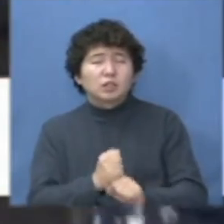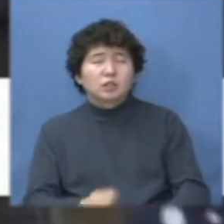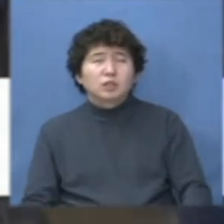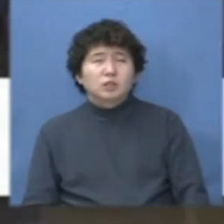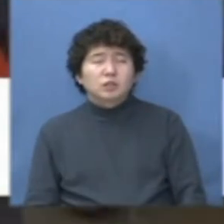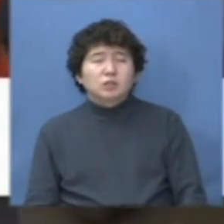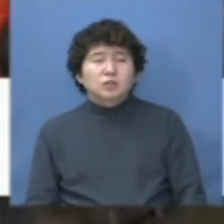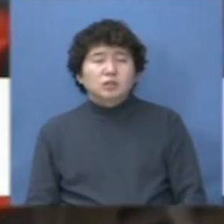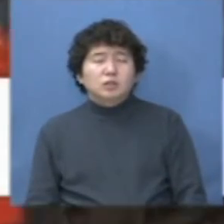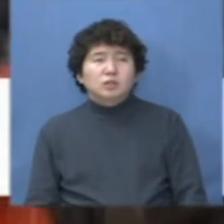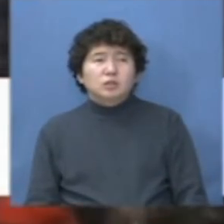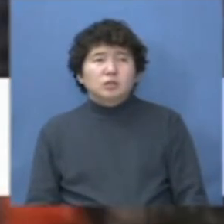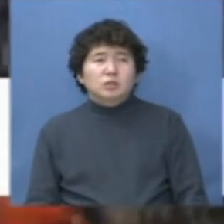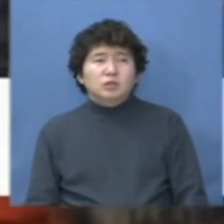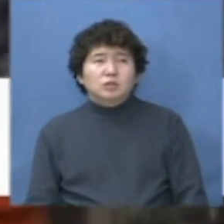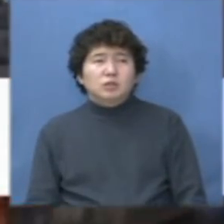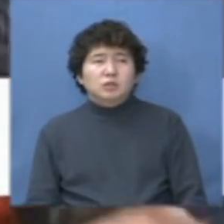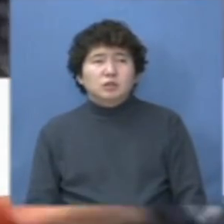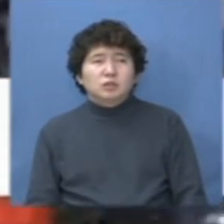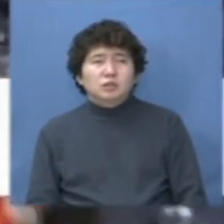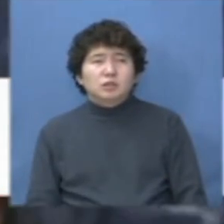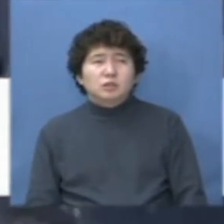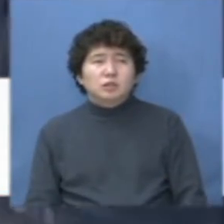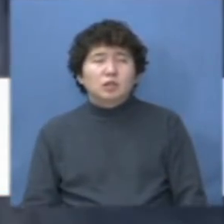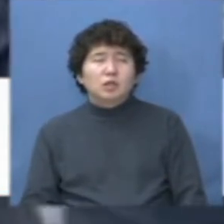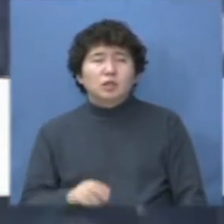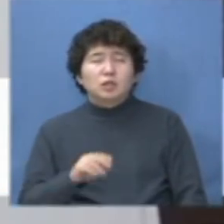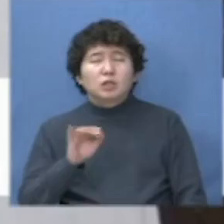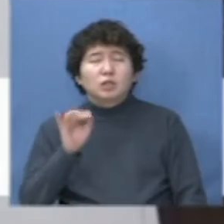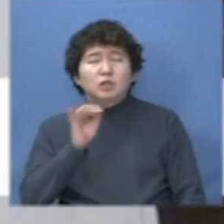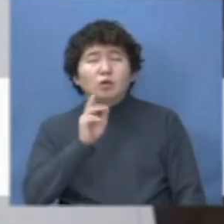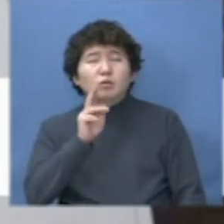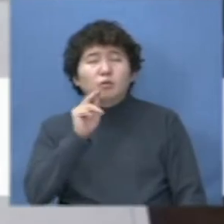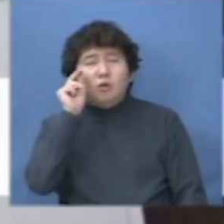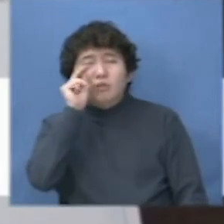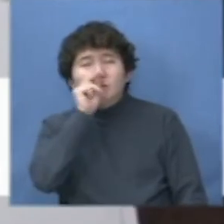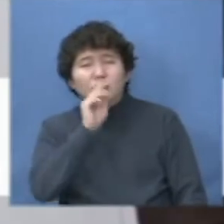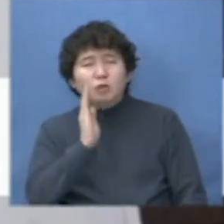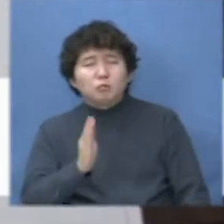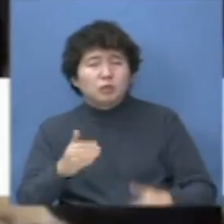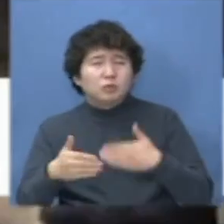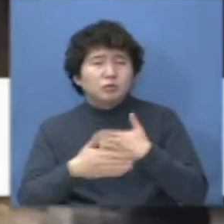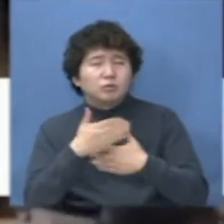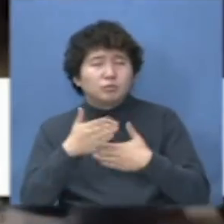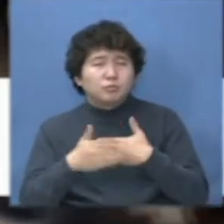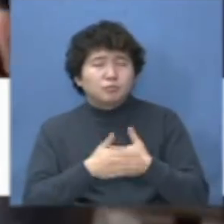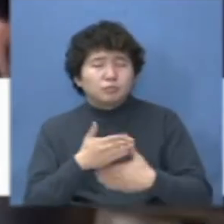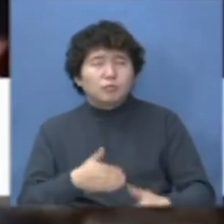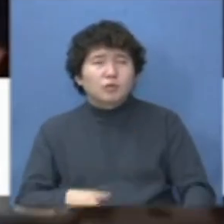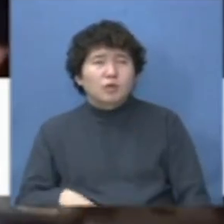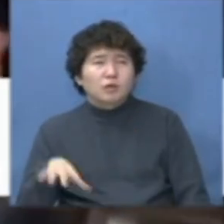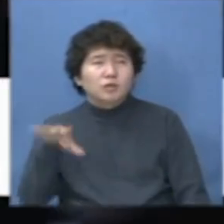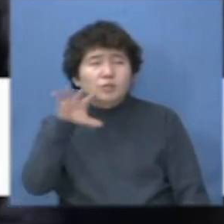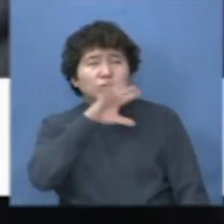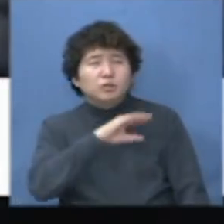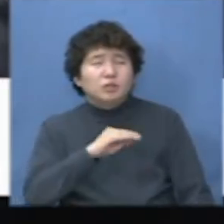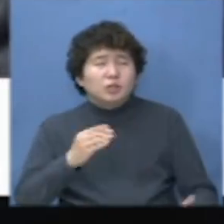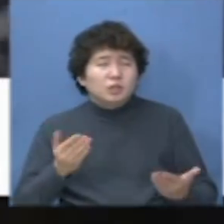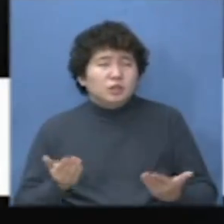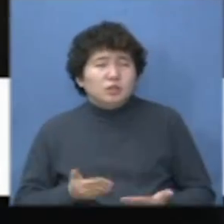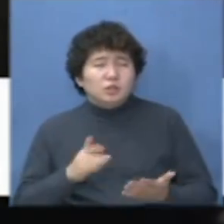тұлғалар 7-ші талдаулар жүргізіп, кінәлі деп танылғандар жауапқа тартылатын болады. Қала тұрғындарына көрсетілген жылдамдығы мен түсіністігі үшін алғыс